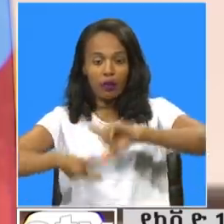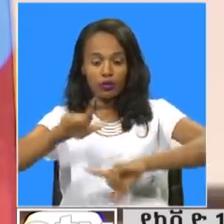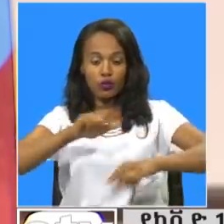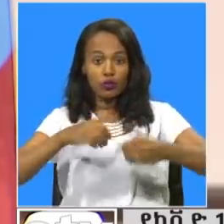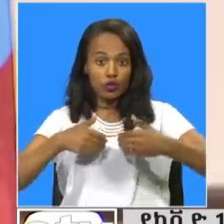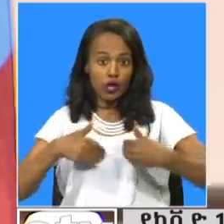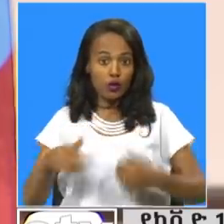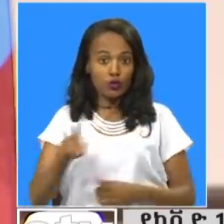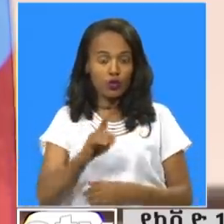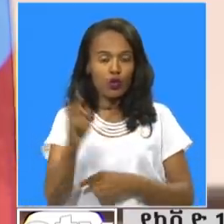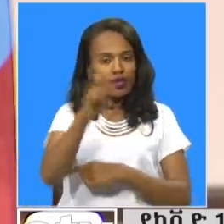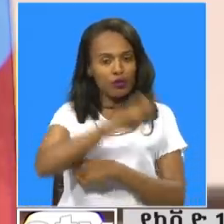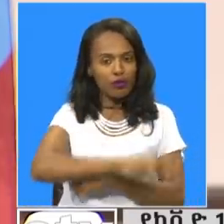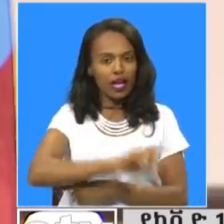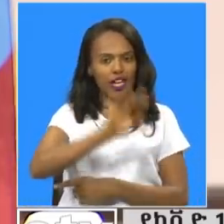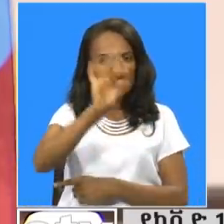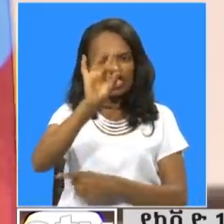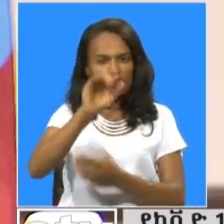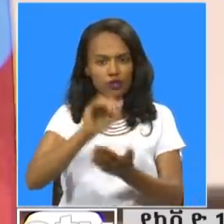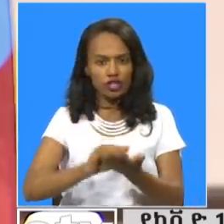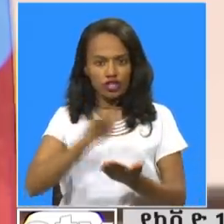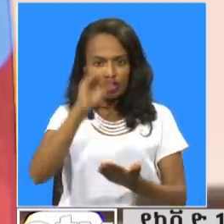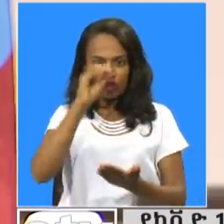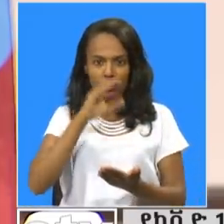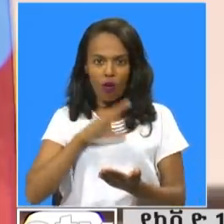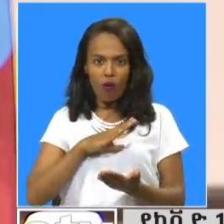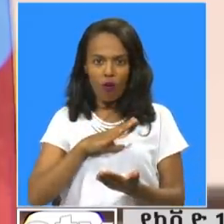ያሉን ሲሆን በቀን 8000 ሰው